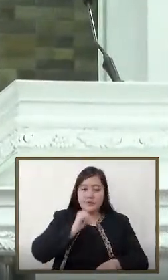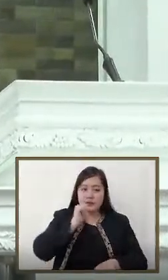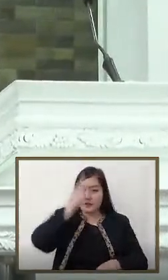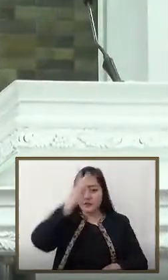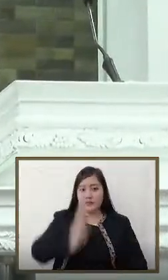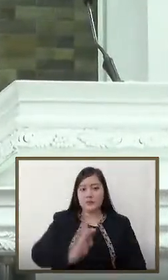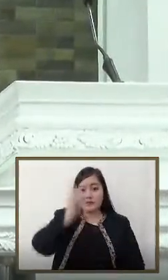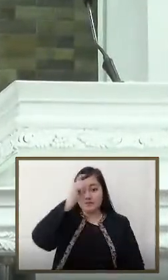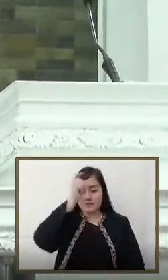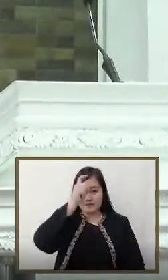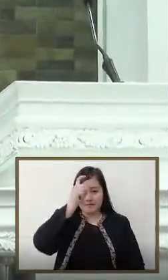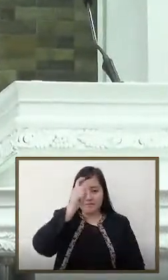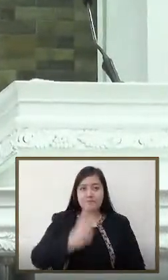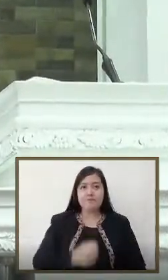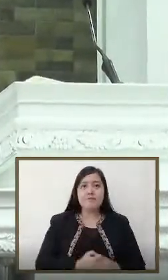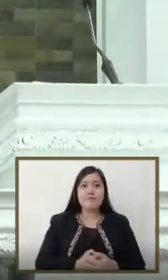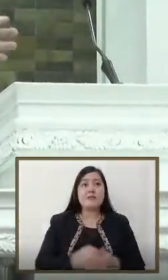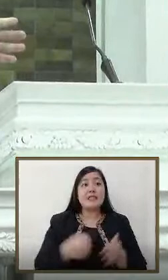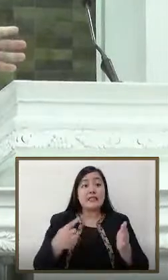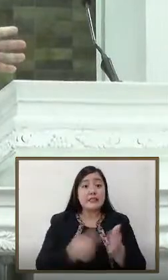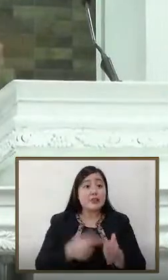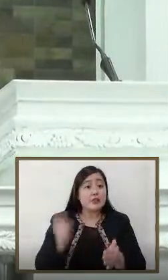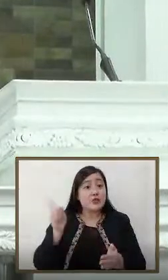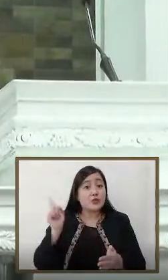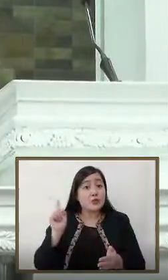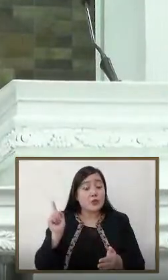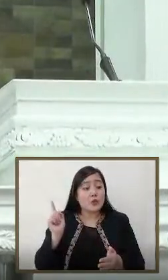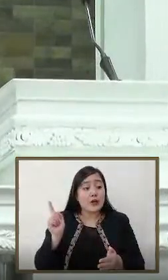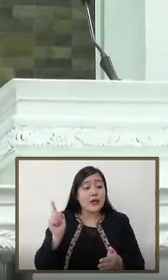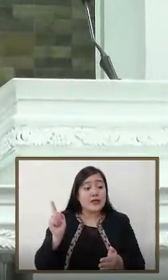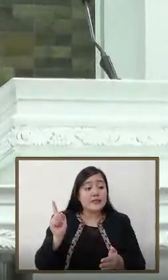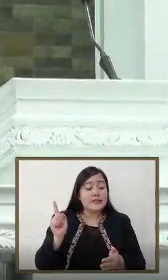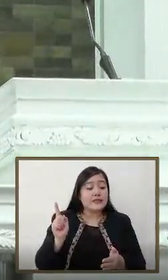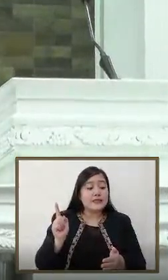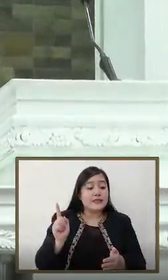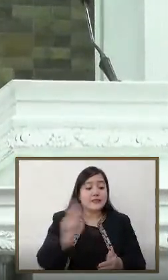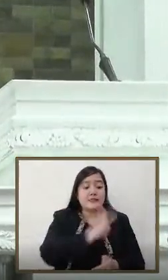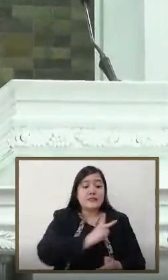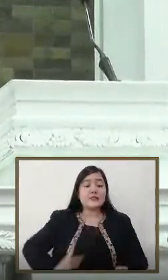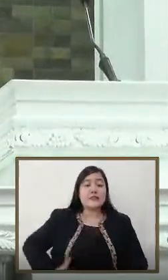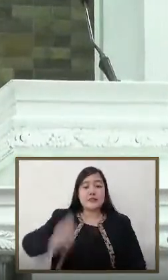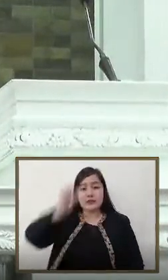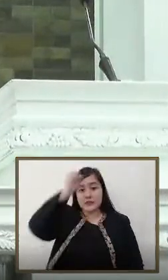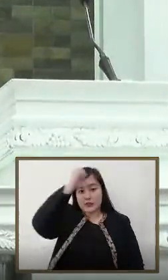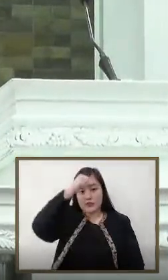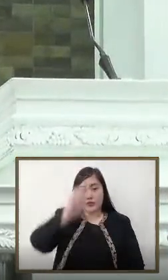Diyos. At ito yung gusto mangyari ni King Solomon sa buhay natin. Amen?